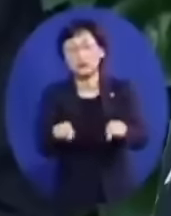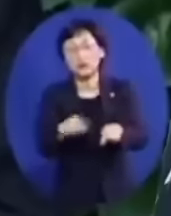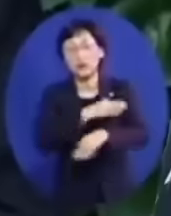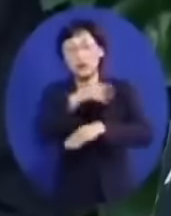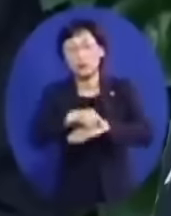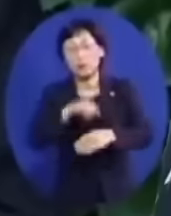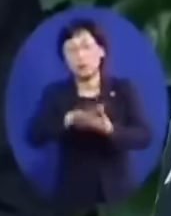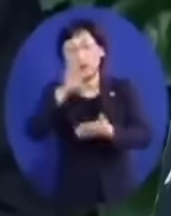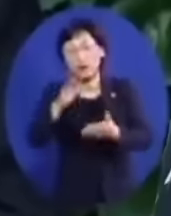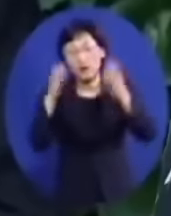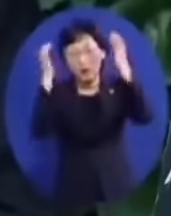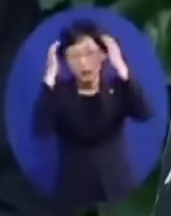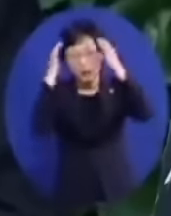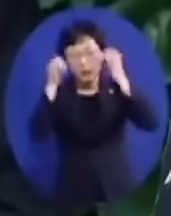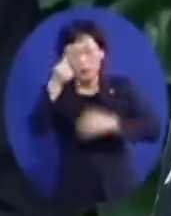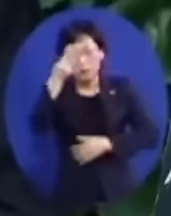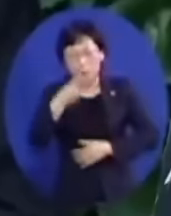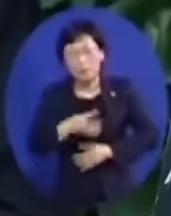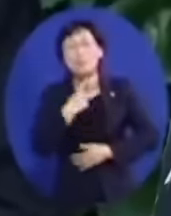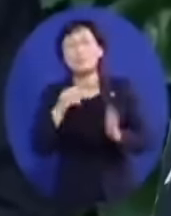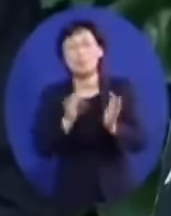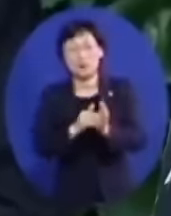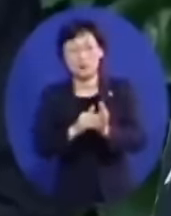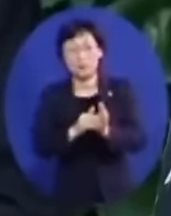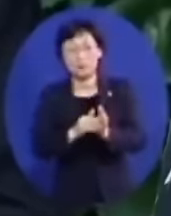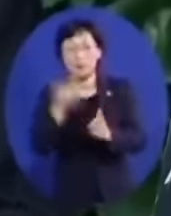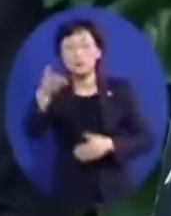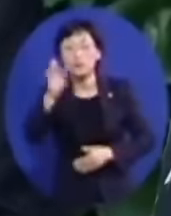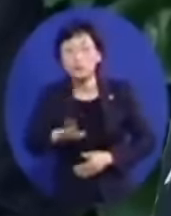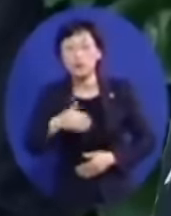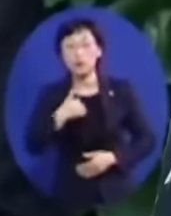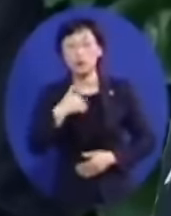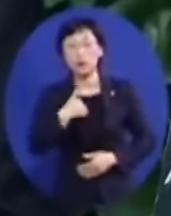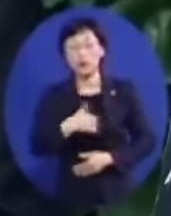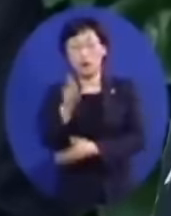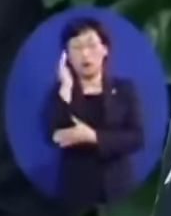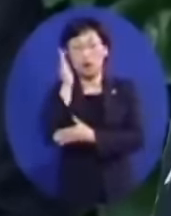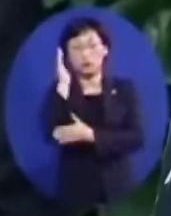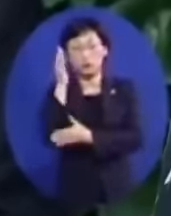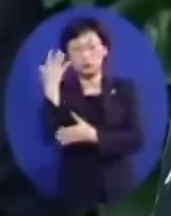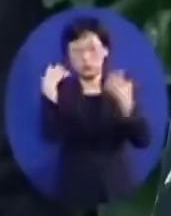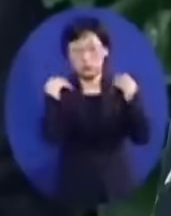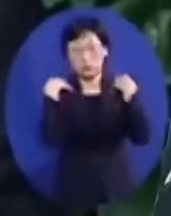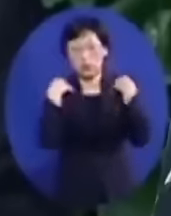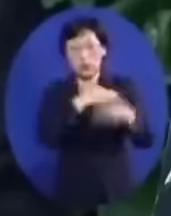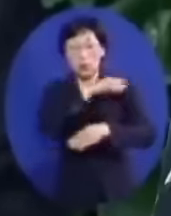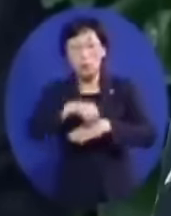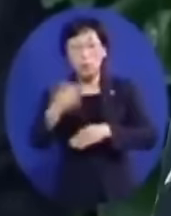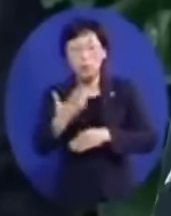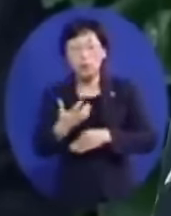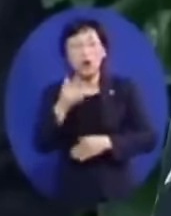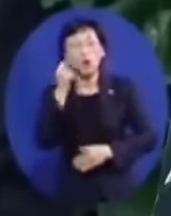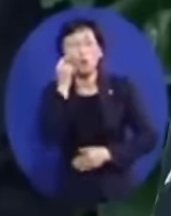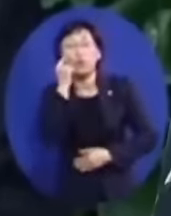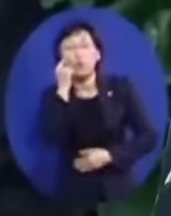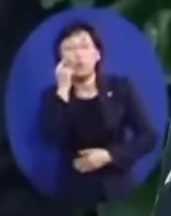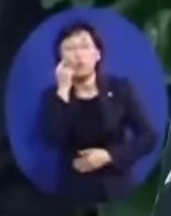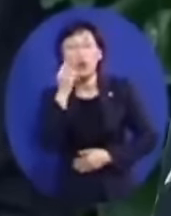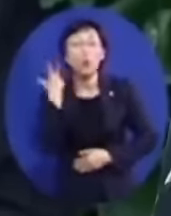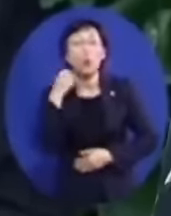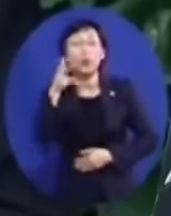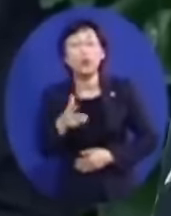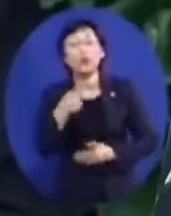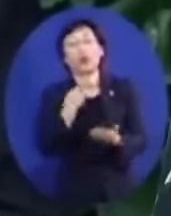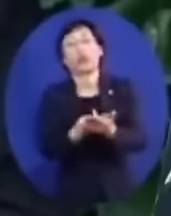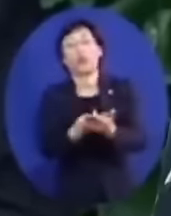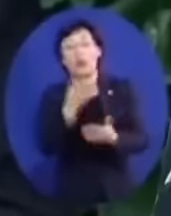나고 고통스러울 때가 한두 번이 아니었습니다. 그런데 내가 강사로서 와서 몸이 아파서 못한다고 호텔에 들어앉으시면